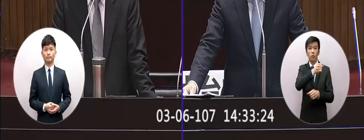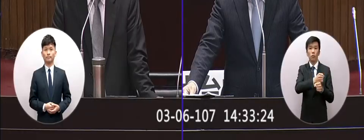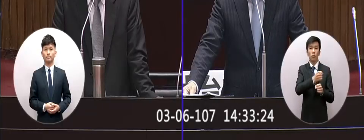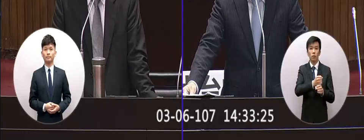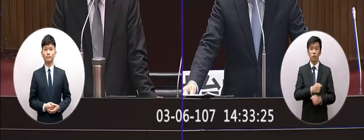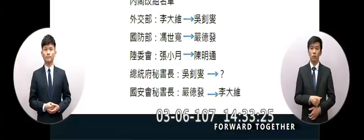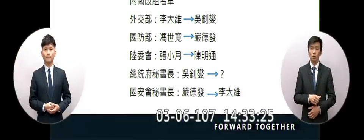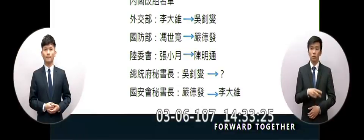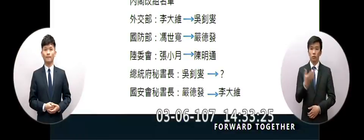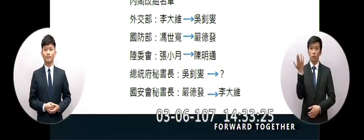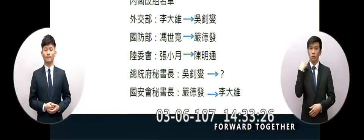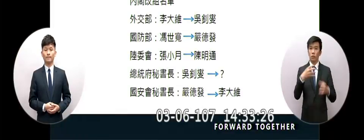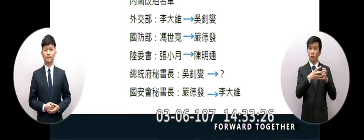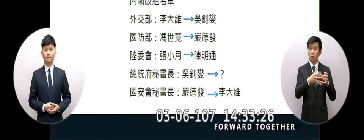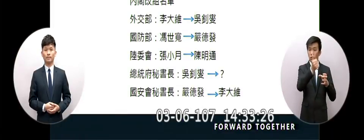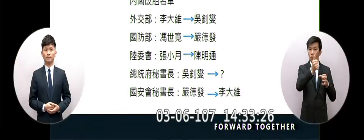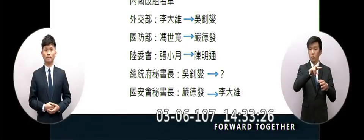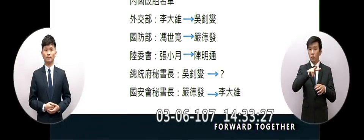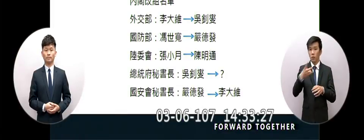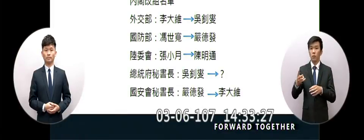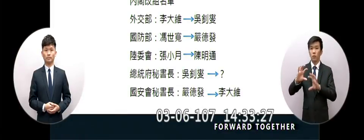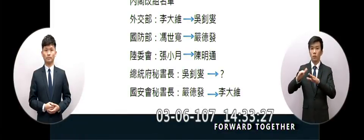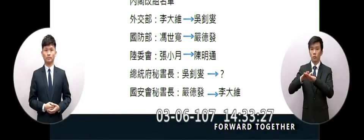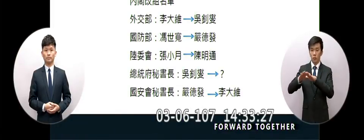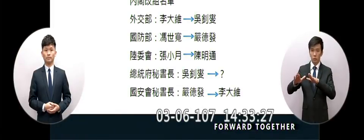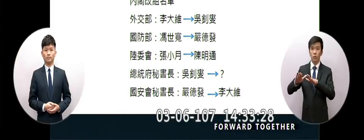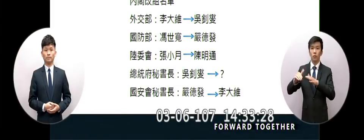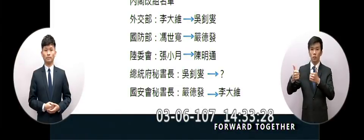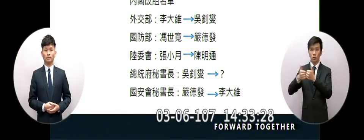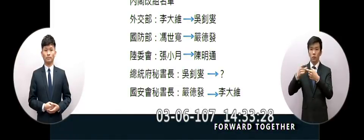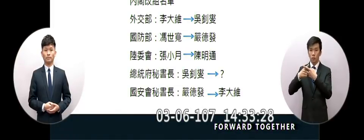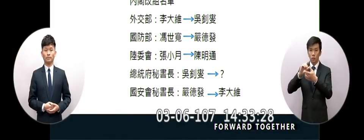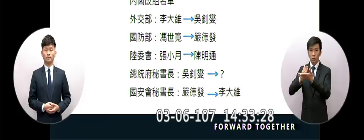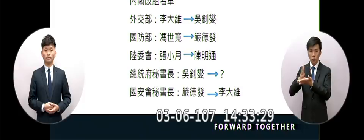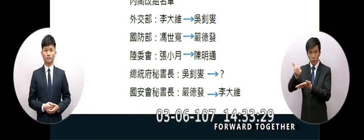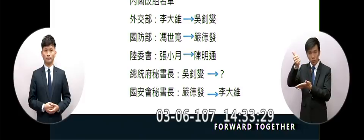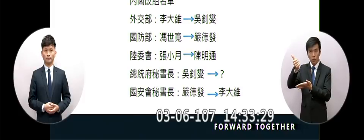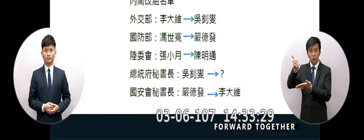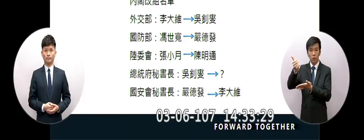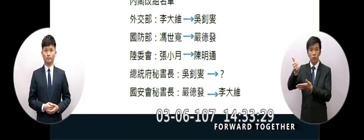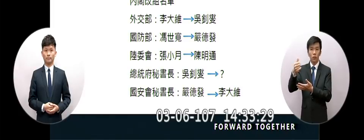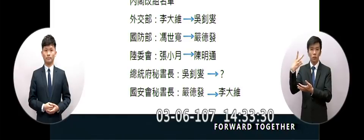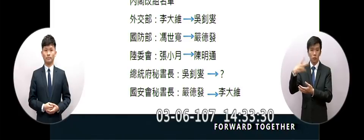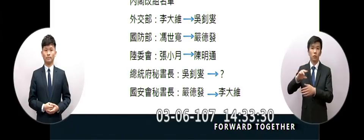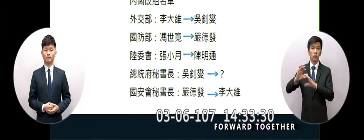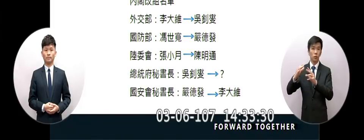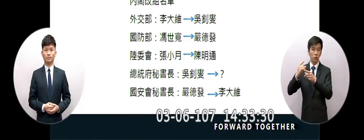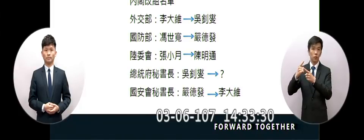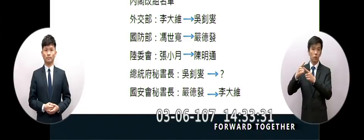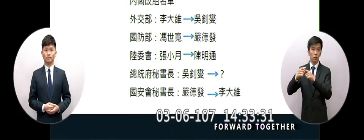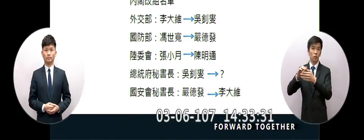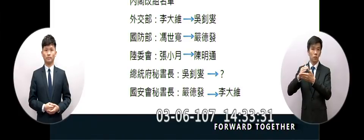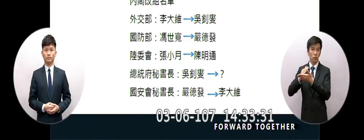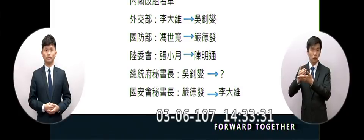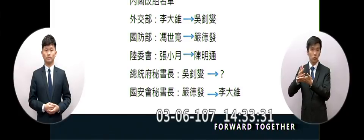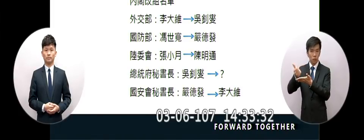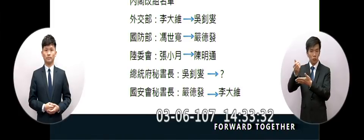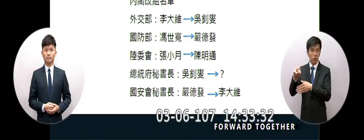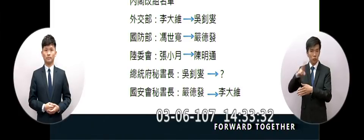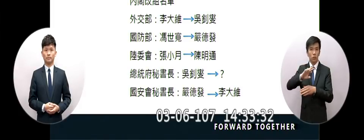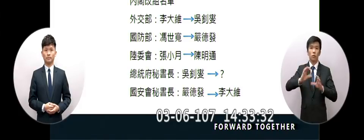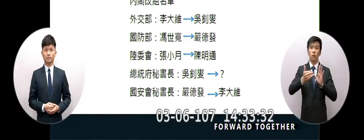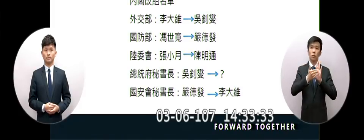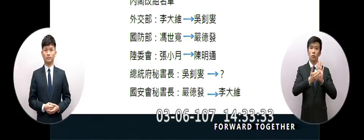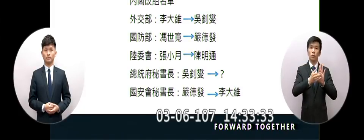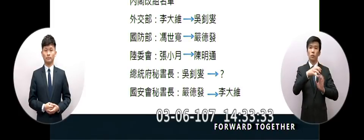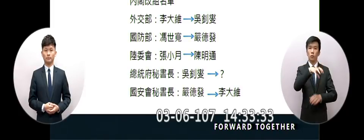部长去接国安会秘书长，然后原来的国安会来接国防部，其实他们三个是大风吹，唯一增